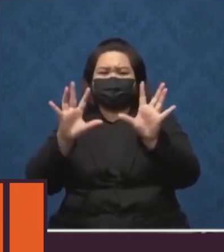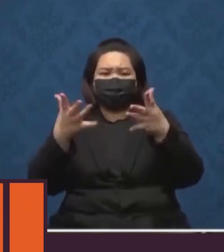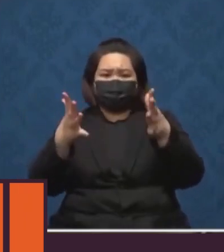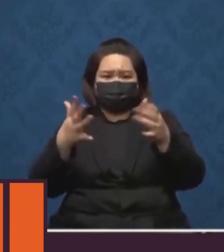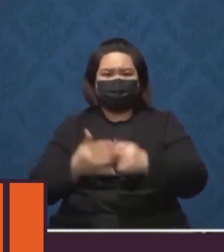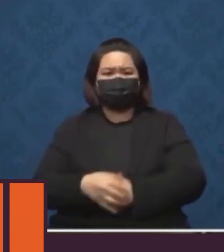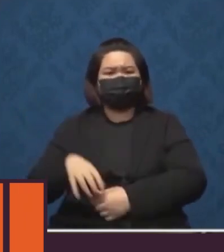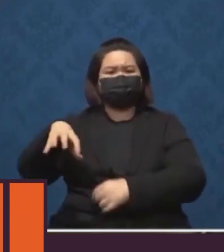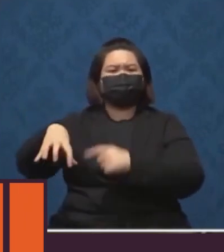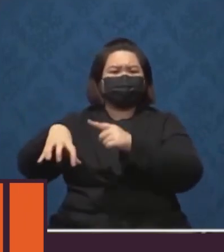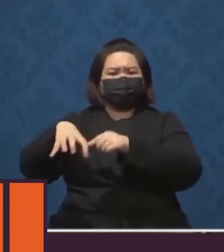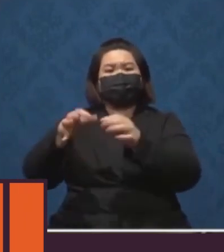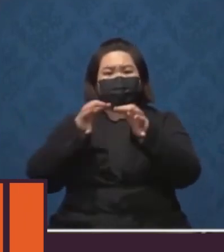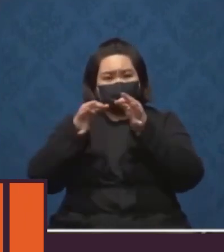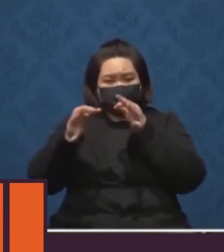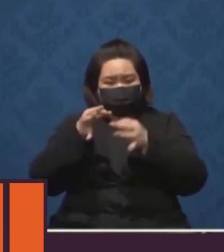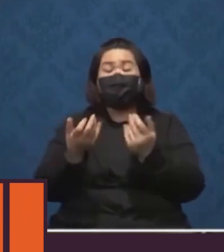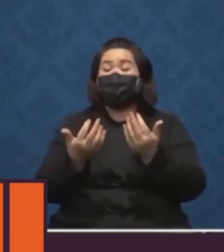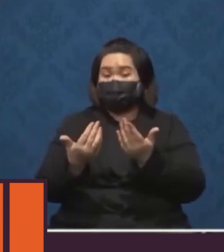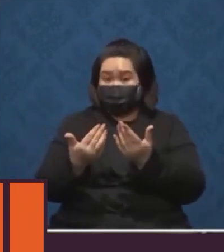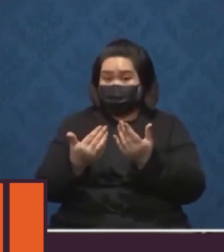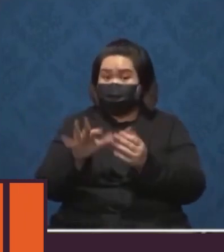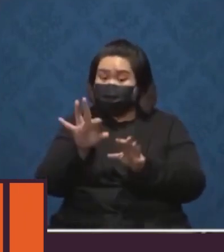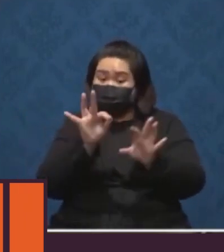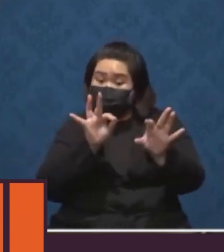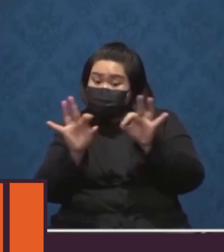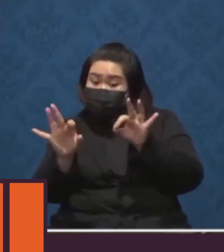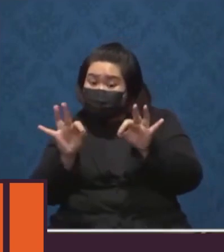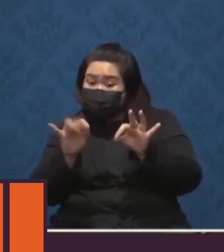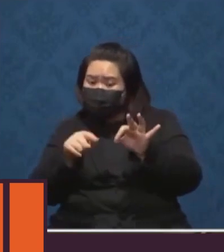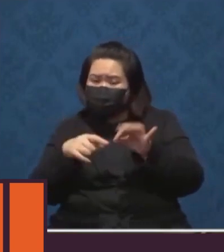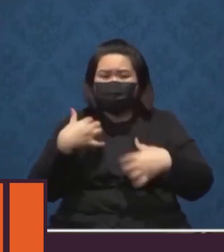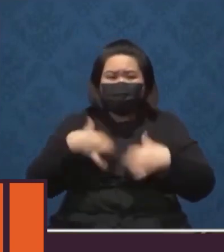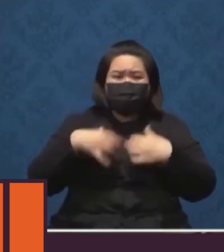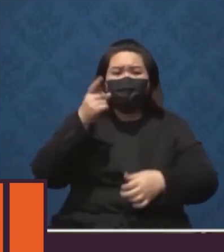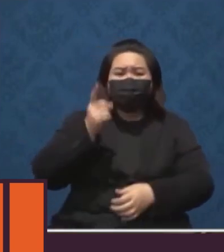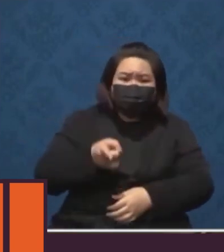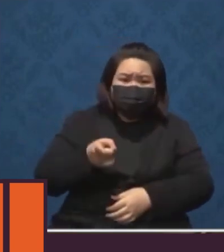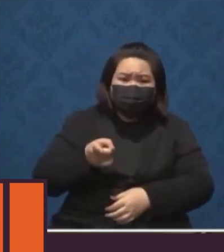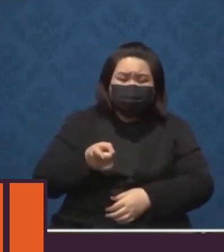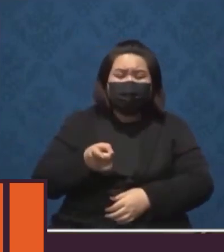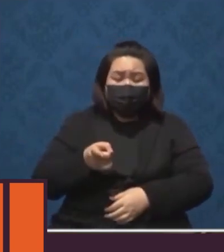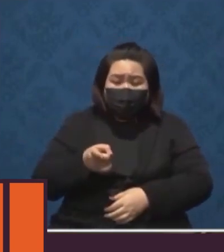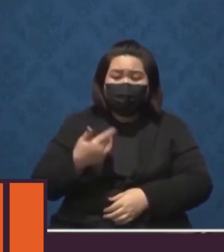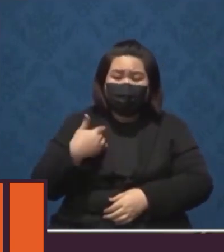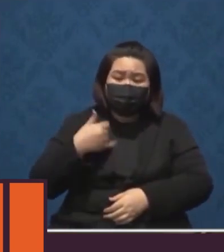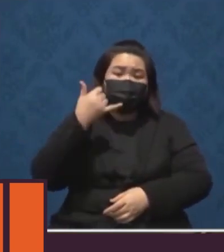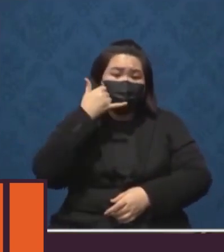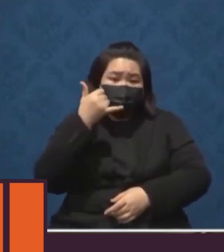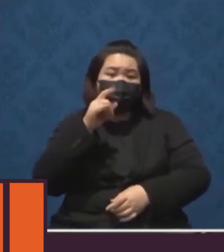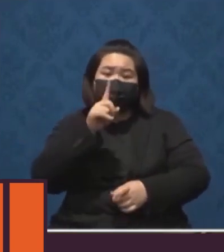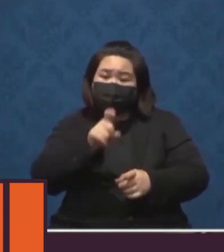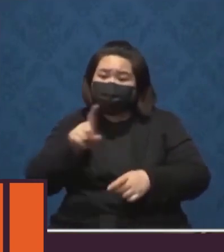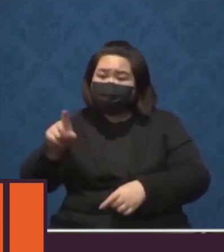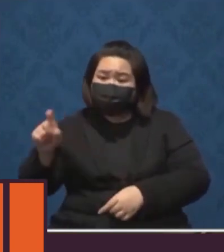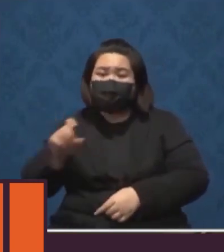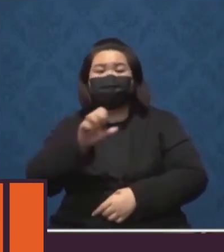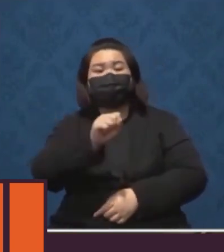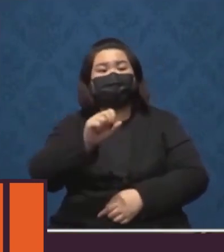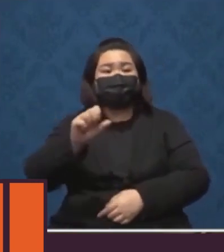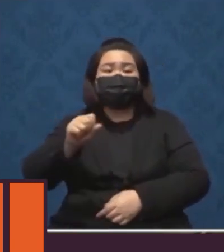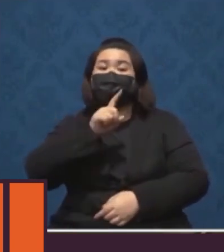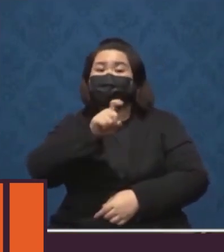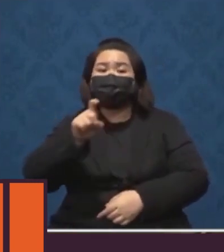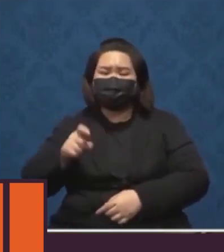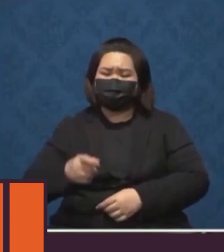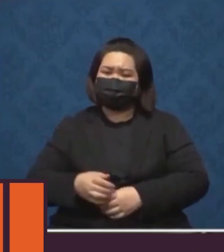กชแจงเองนะครัว่าจะคัดเลือกจากผู้ทไดรบคามเดอดร้จิๆจากการติดต่สอบถามผ่านสอสอในพ้นที่เทานั้น